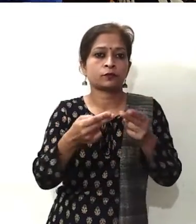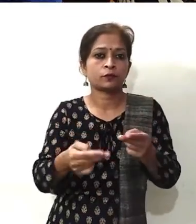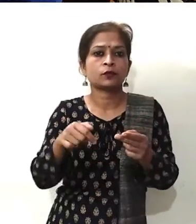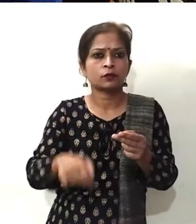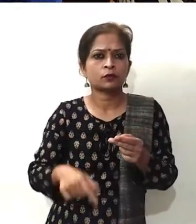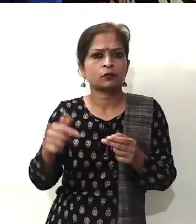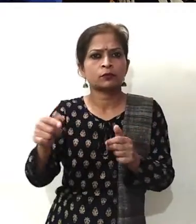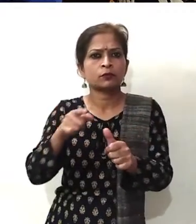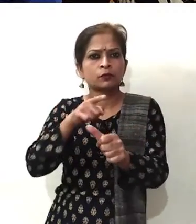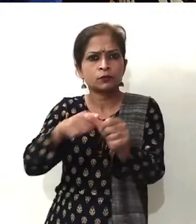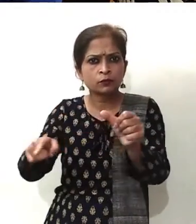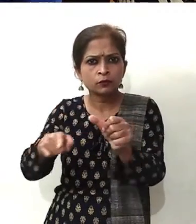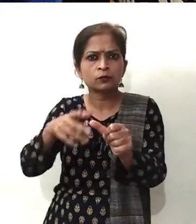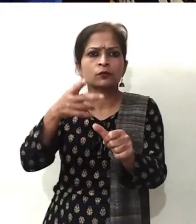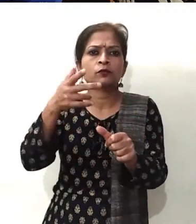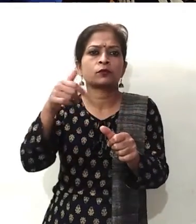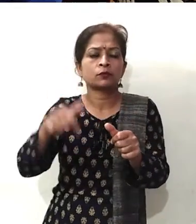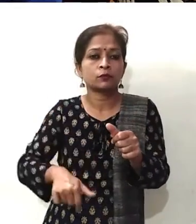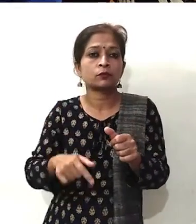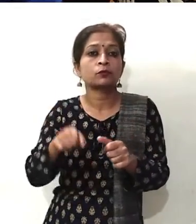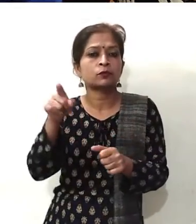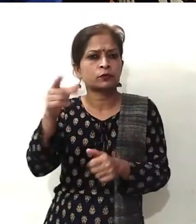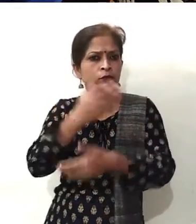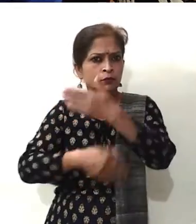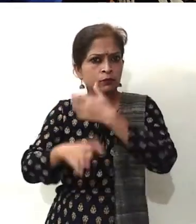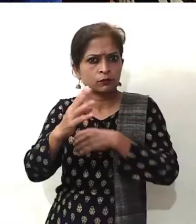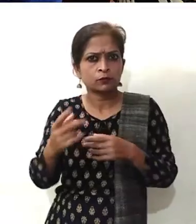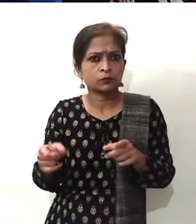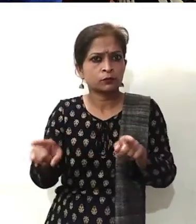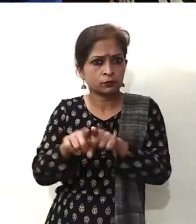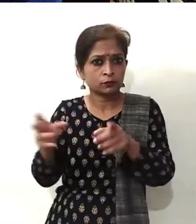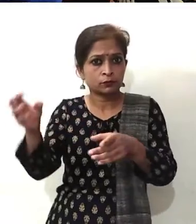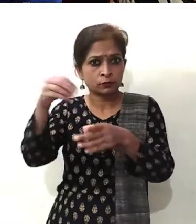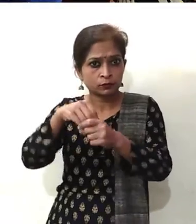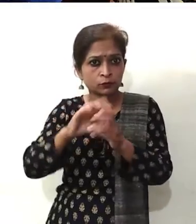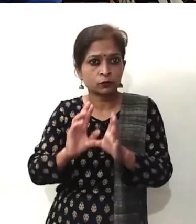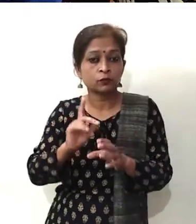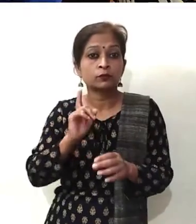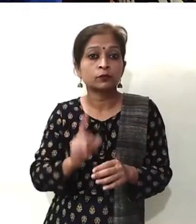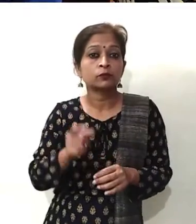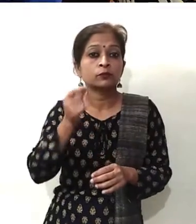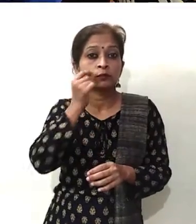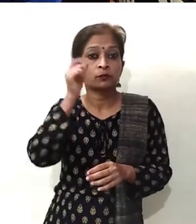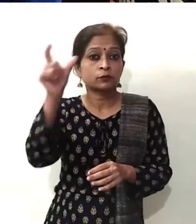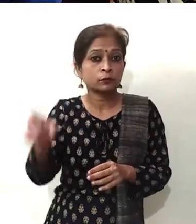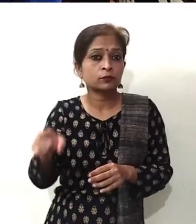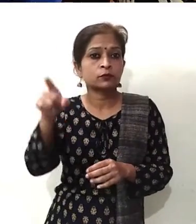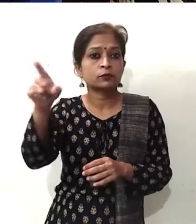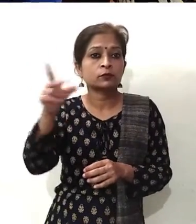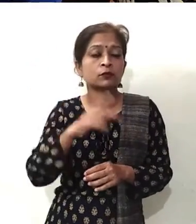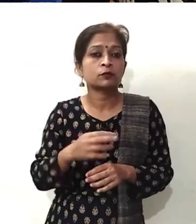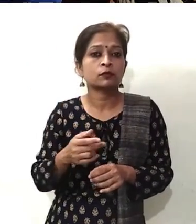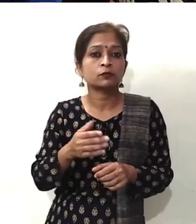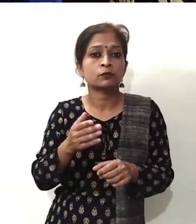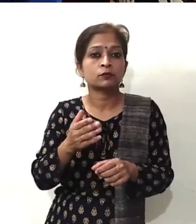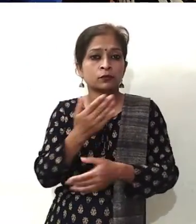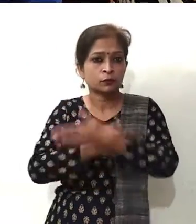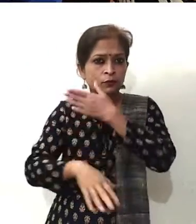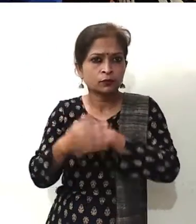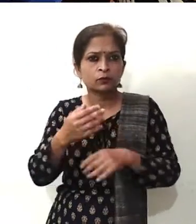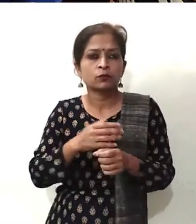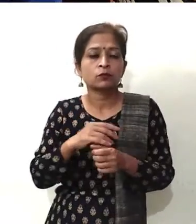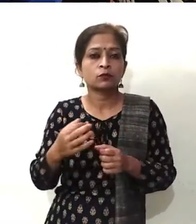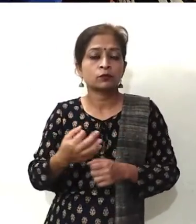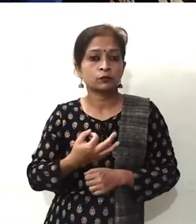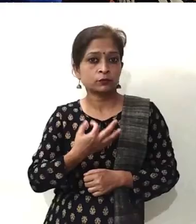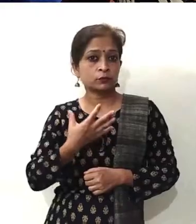थे। तो एकलव्य ने अपनी दिव्यांगता को दिव्यता में कैसे बदला, या इस कहानी